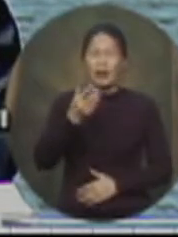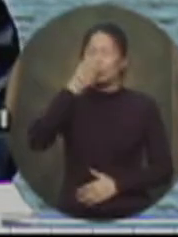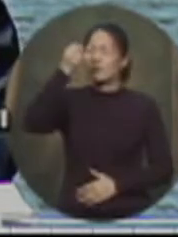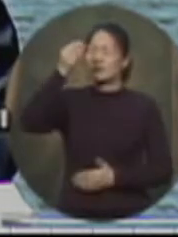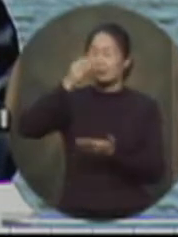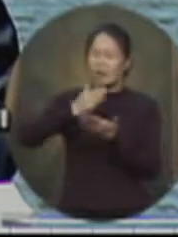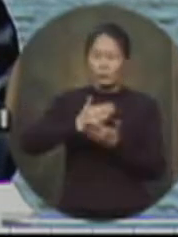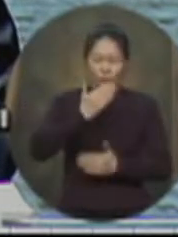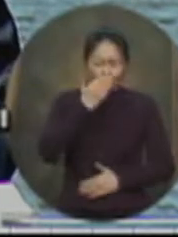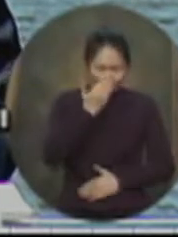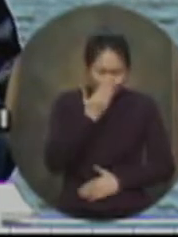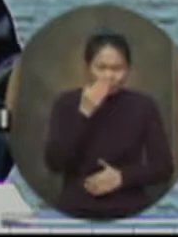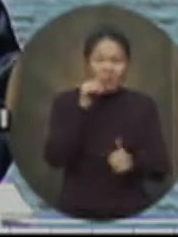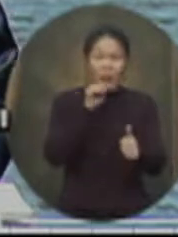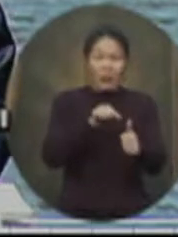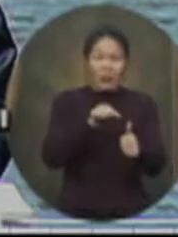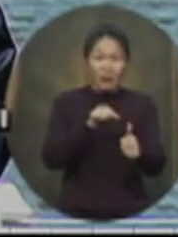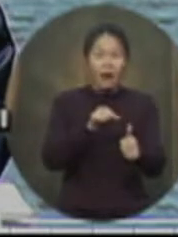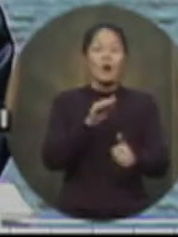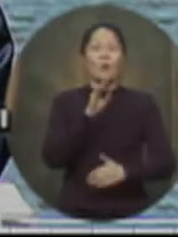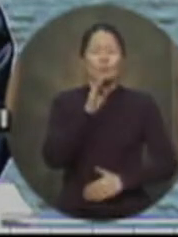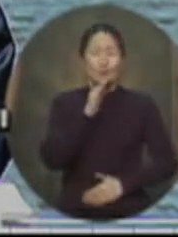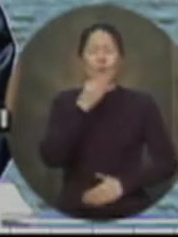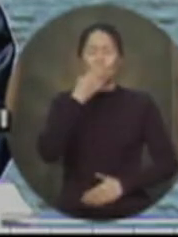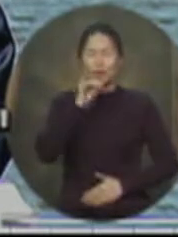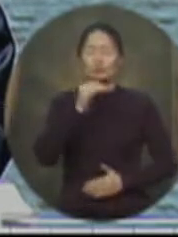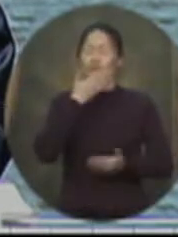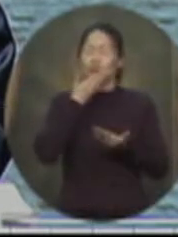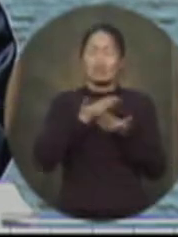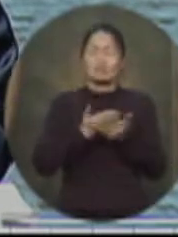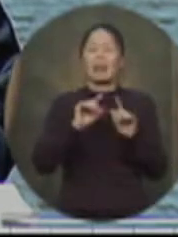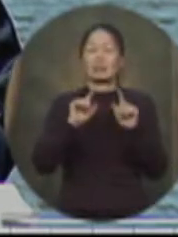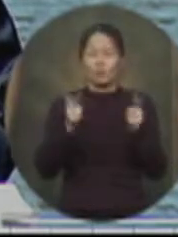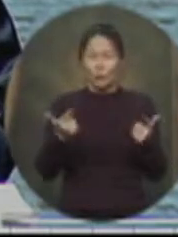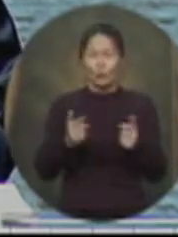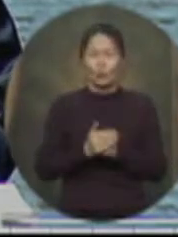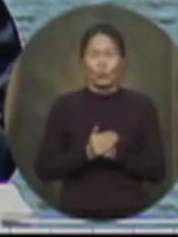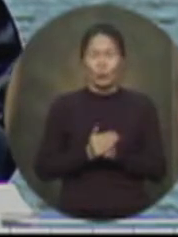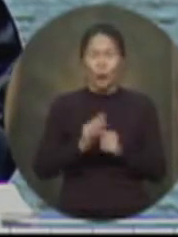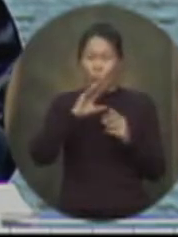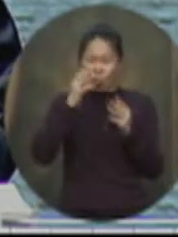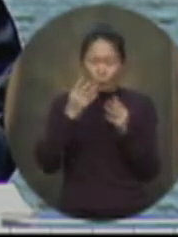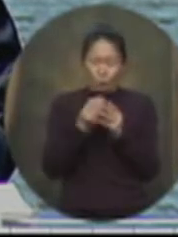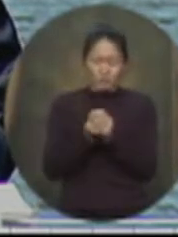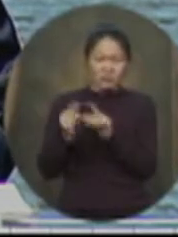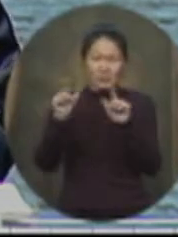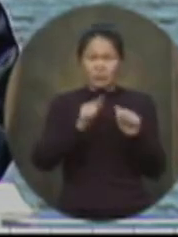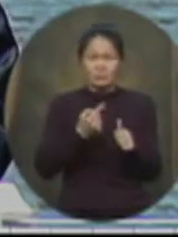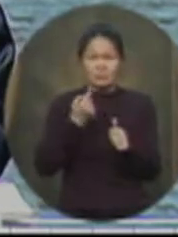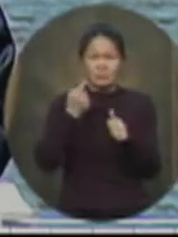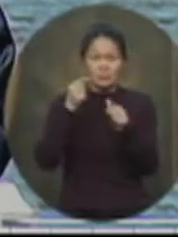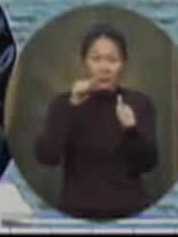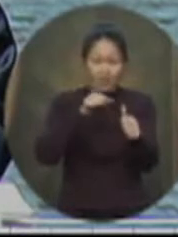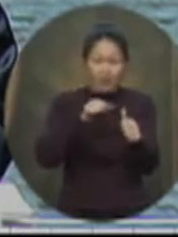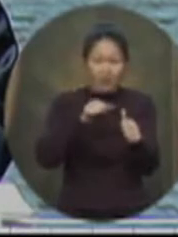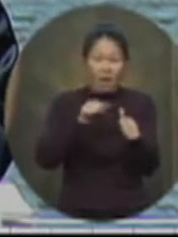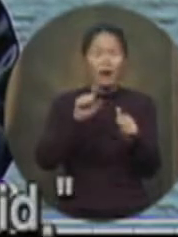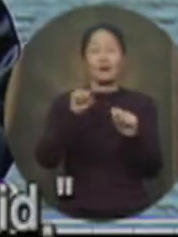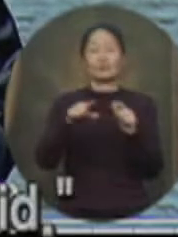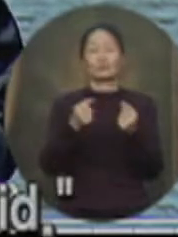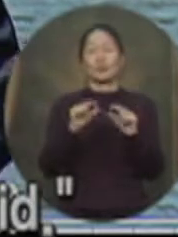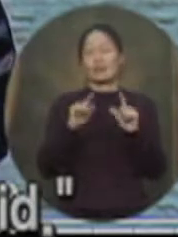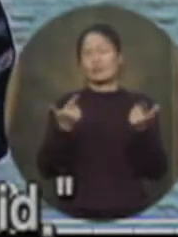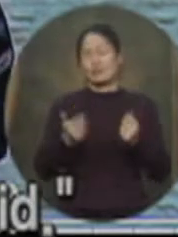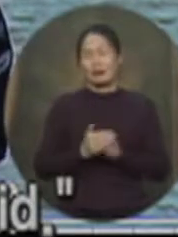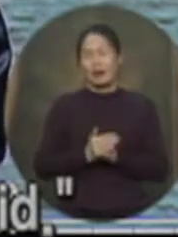겸손하라 것도 중요하지만 아니고 온전한 삶을 살아라 그것도 아닙니다